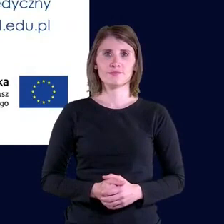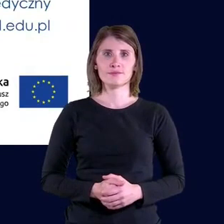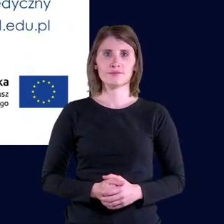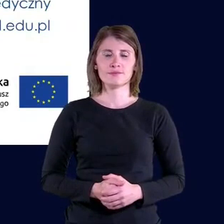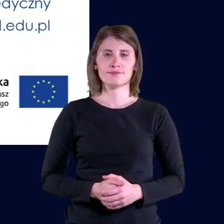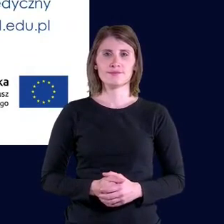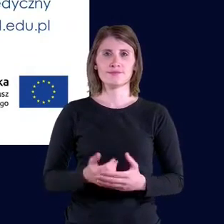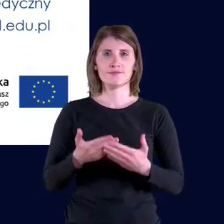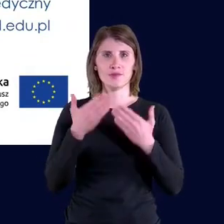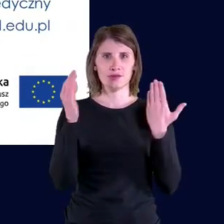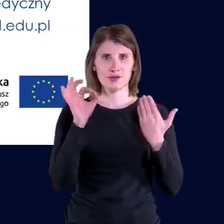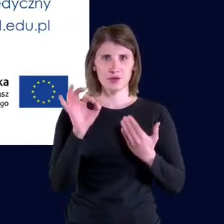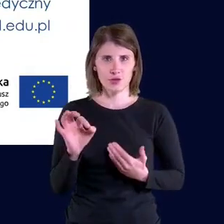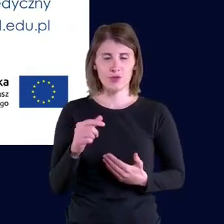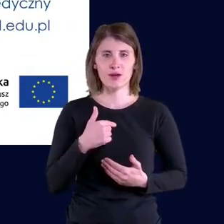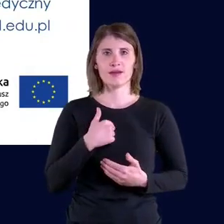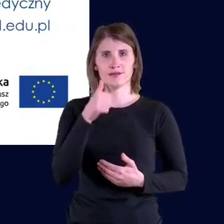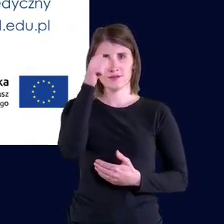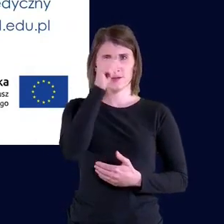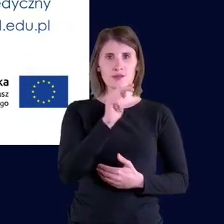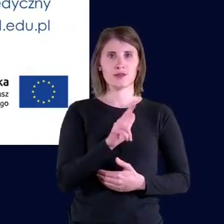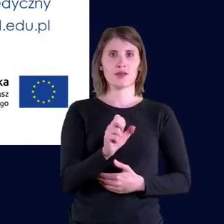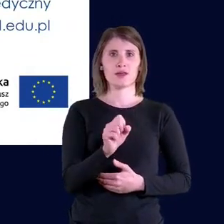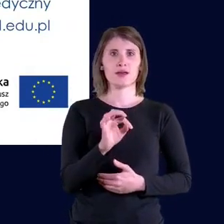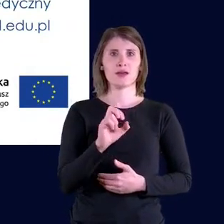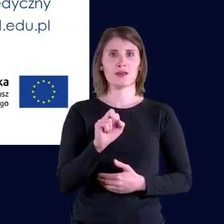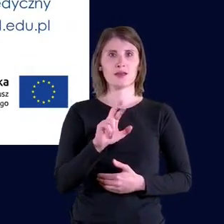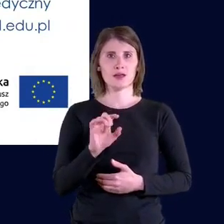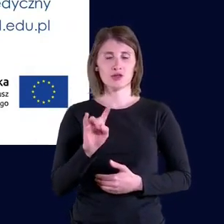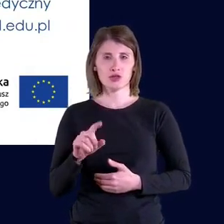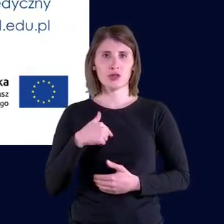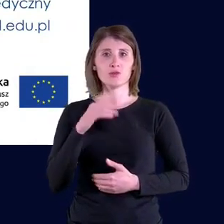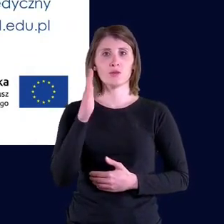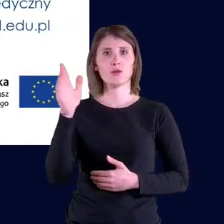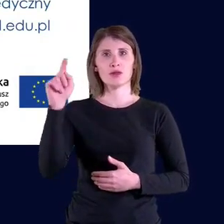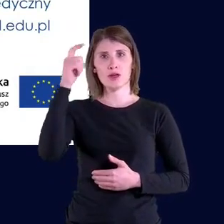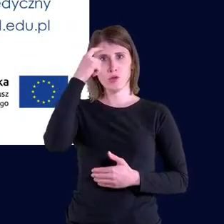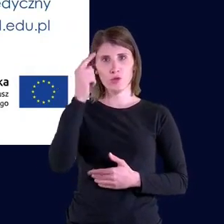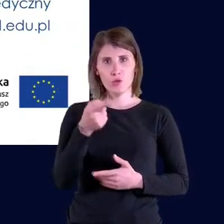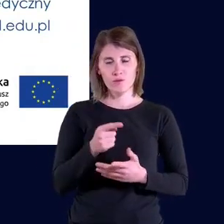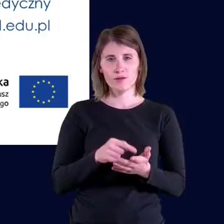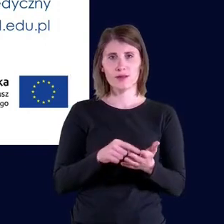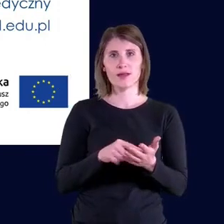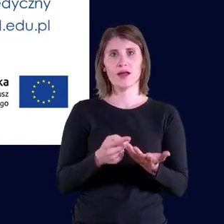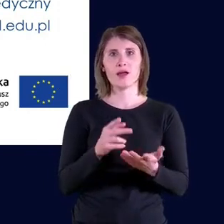dobry państwu Katarzyna fanów Biblioteka Główna Uniwersytetu Medycznego